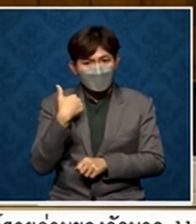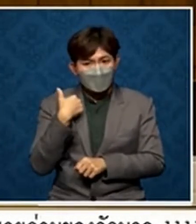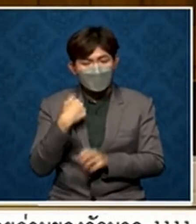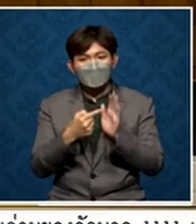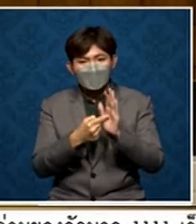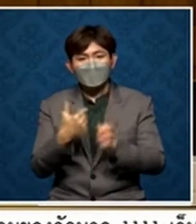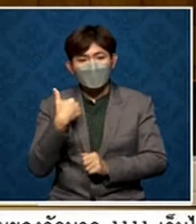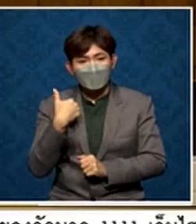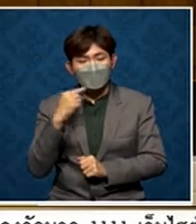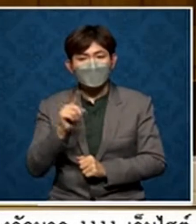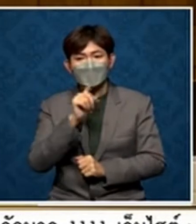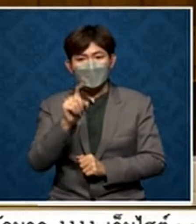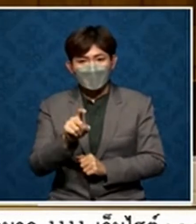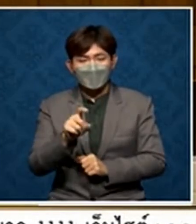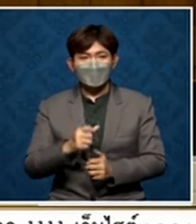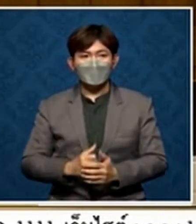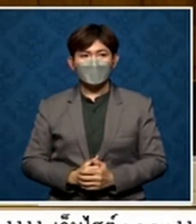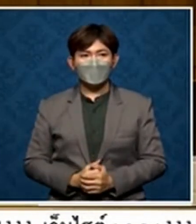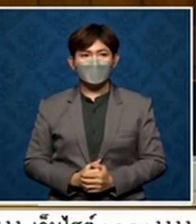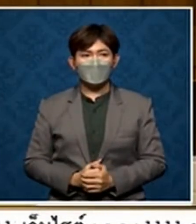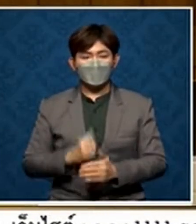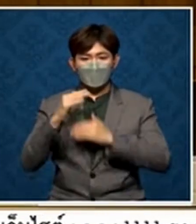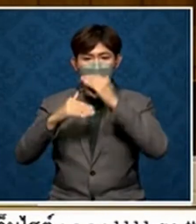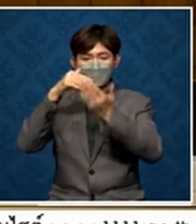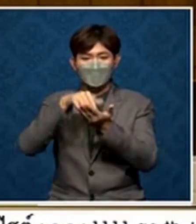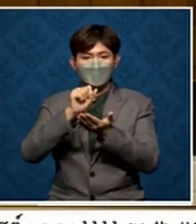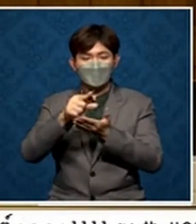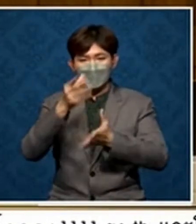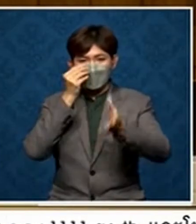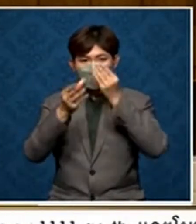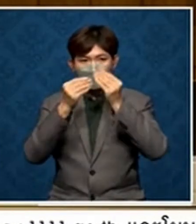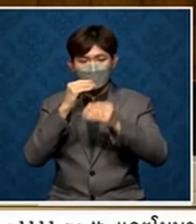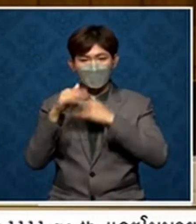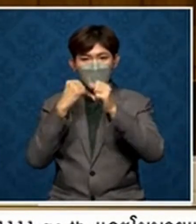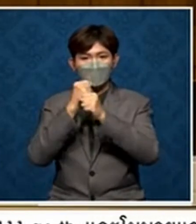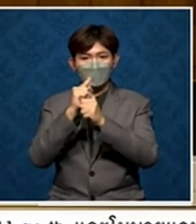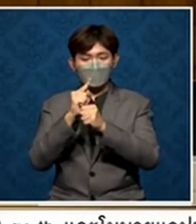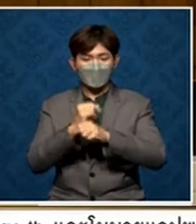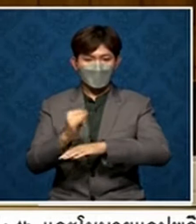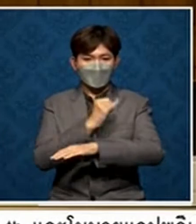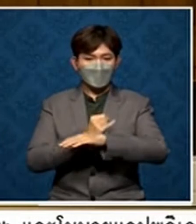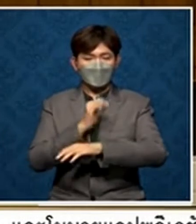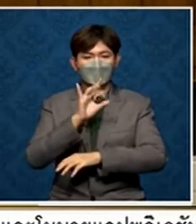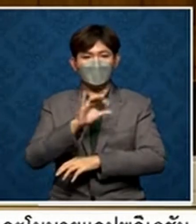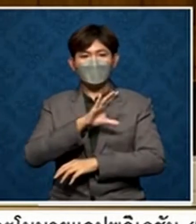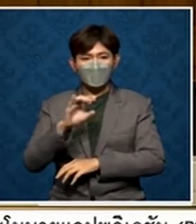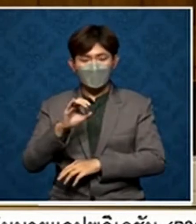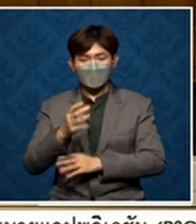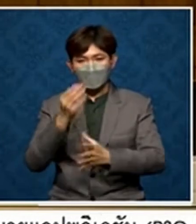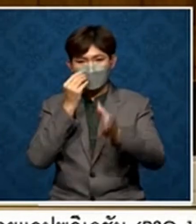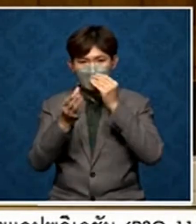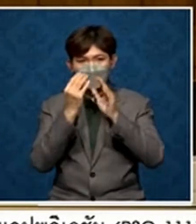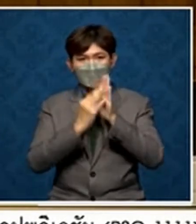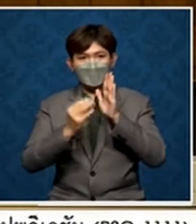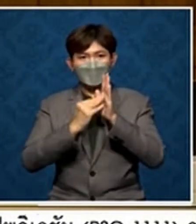แบบนี้ไม่มีผู้นำคนไหนยอมถูกต่อว่ากู้เงินเก่งแล้วเอาเงินมาใส่มือประชาชนได้มากขนาด